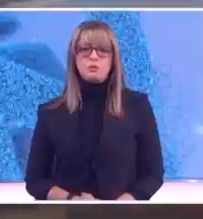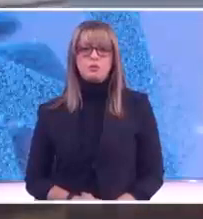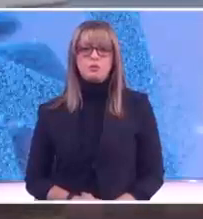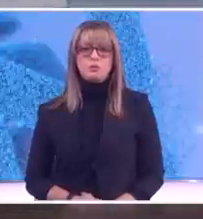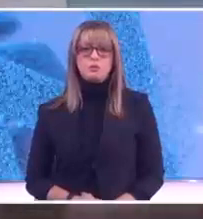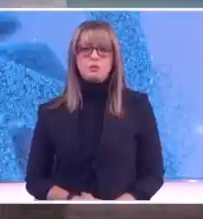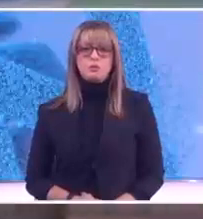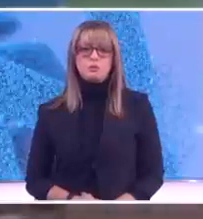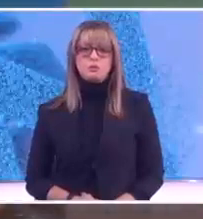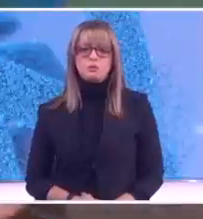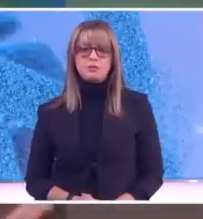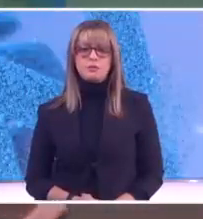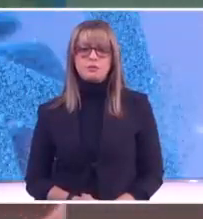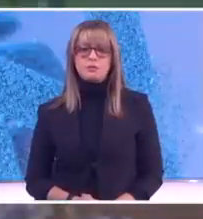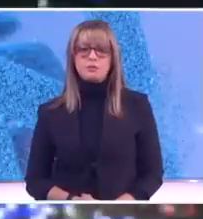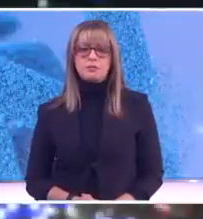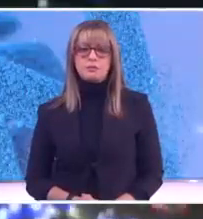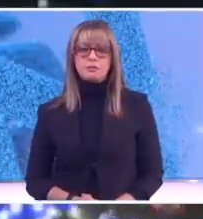Eyvah.